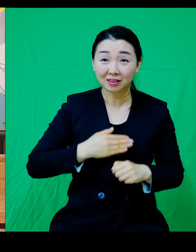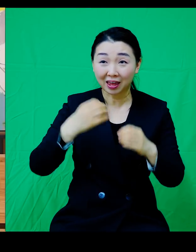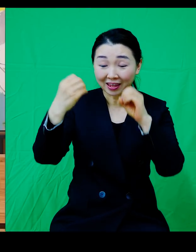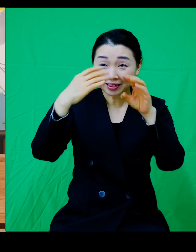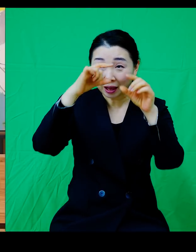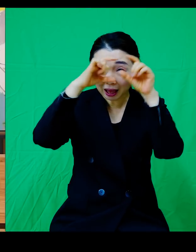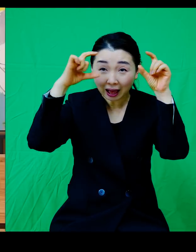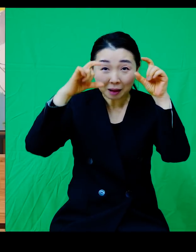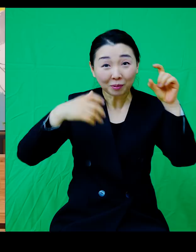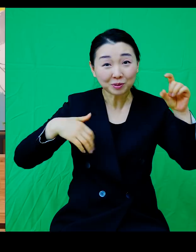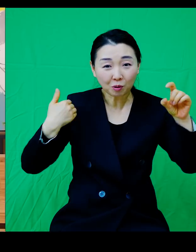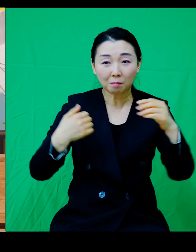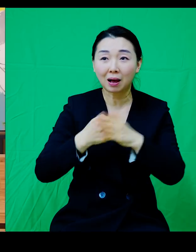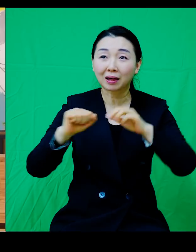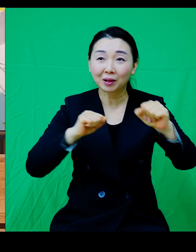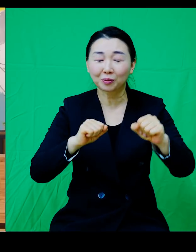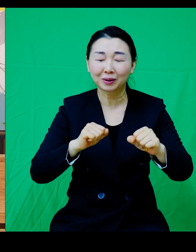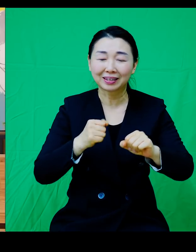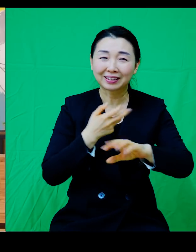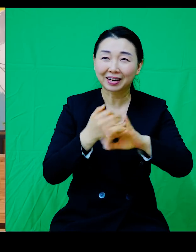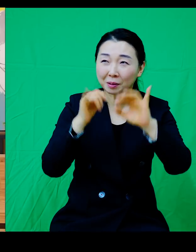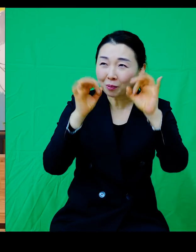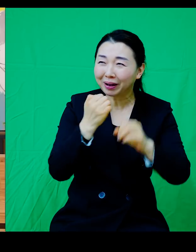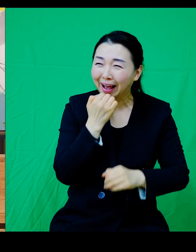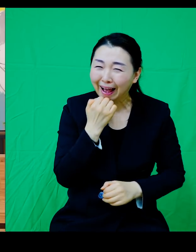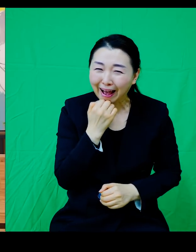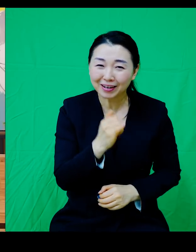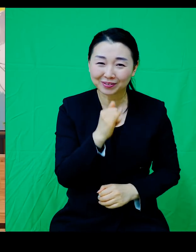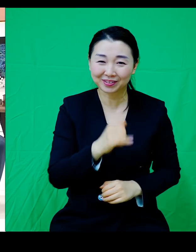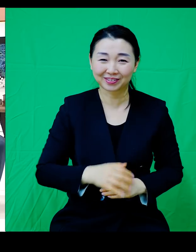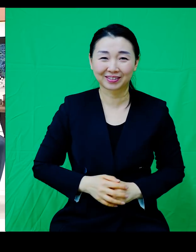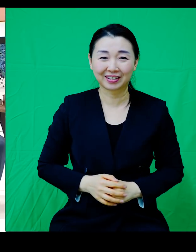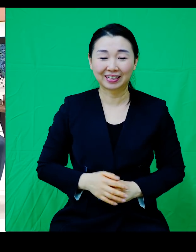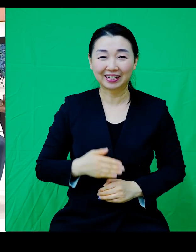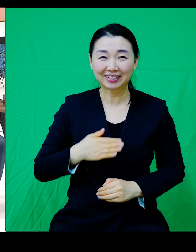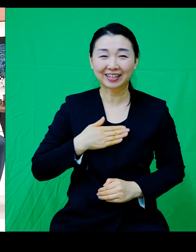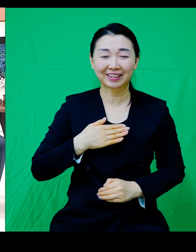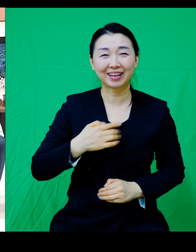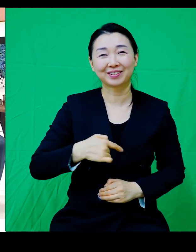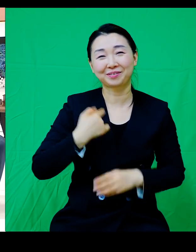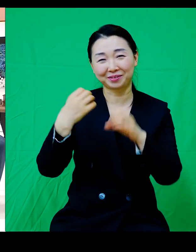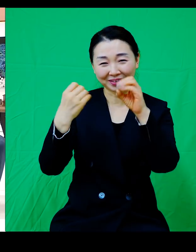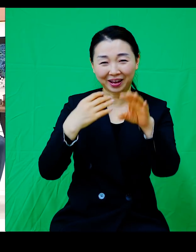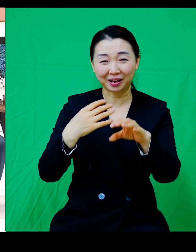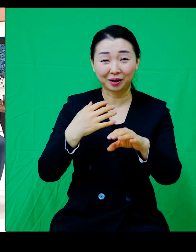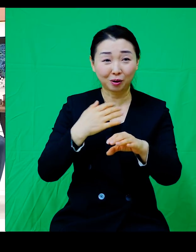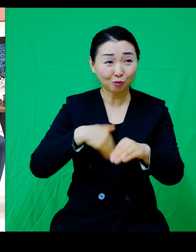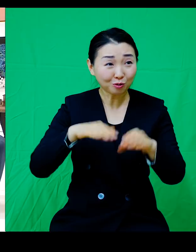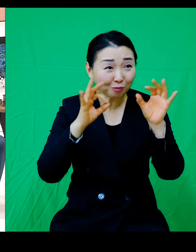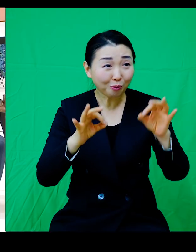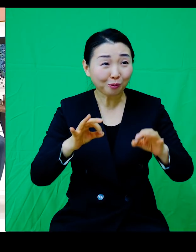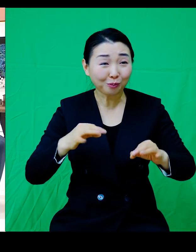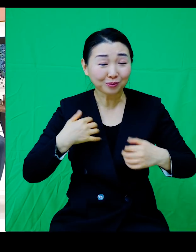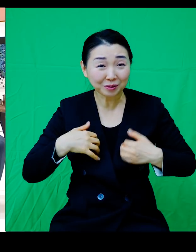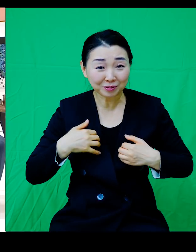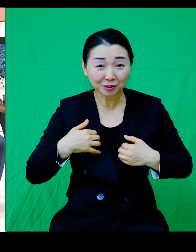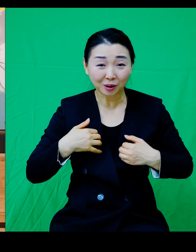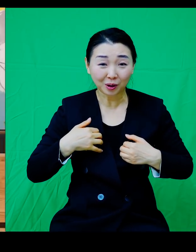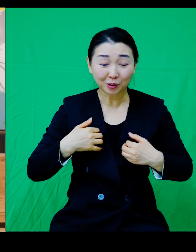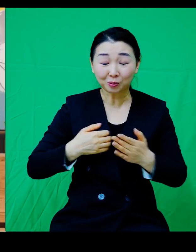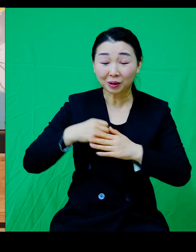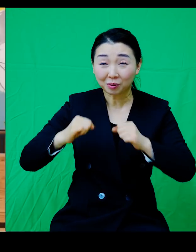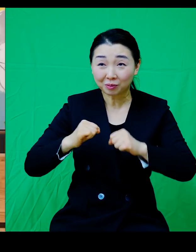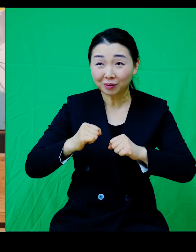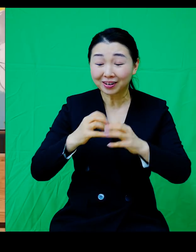모르잖아요. 자기 답이 뭔지도 모르고 막 행동을 해요. 그러면 나머지 사람들이 막 킬킬거리고 웃어요. 그게 자기 답인데. 그래서 우리는 재밌어요. 그래서 나도 행동을